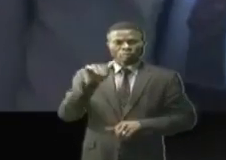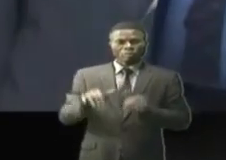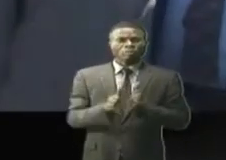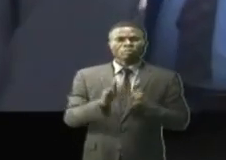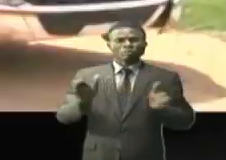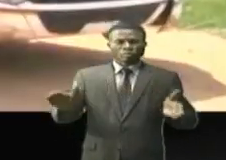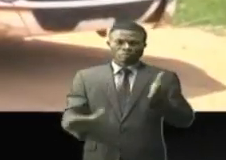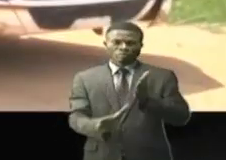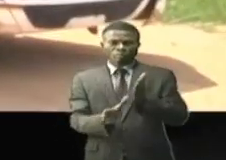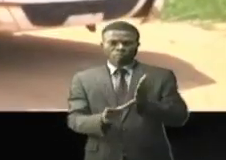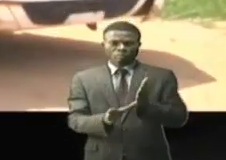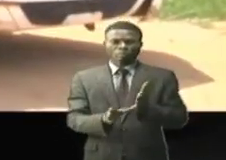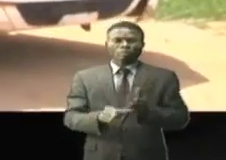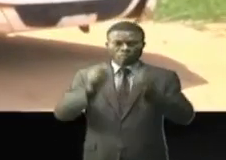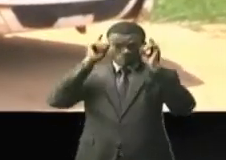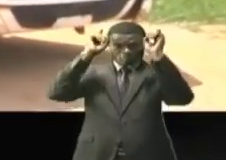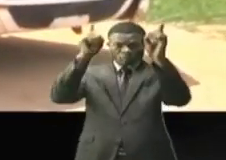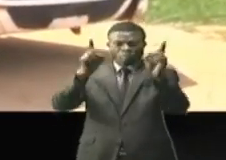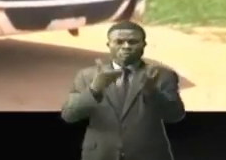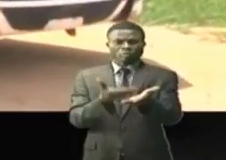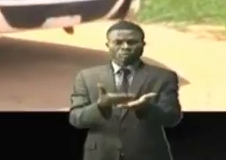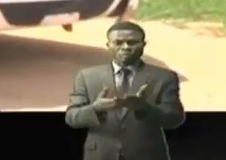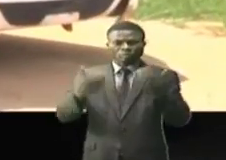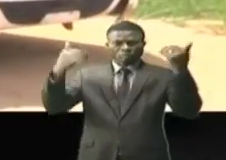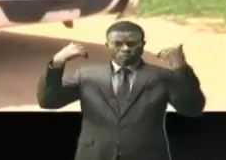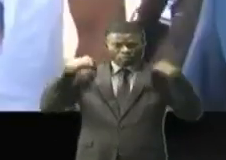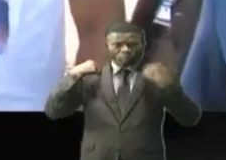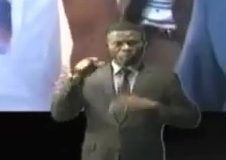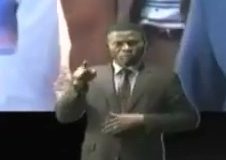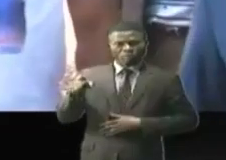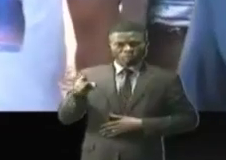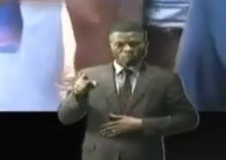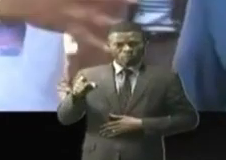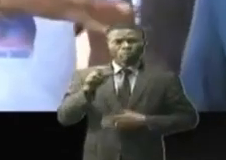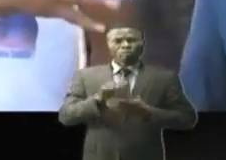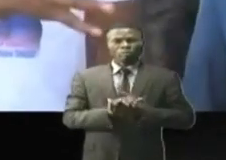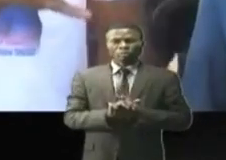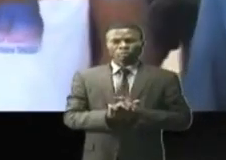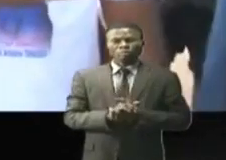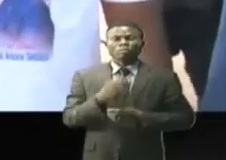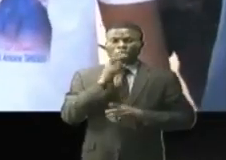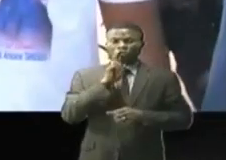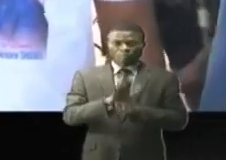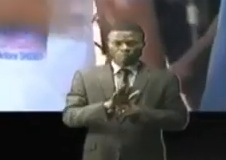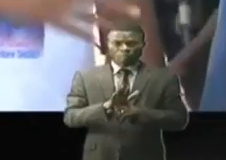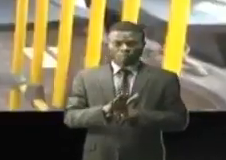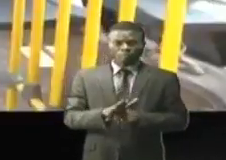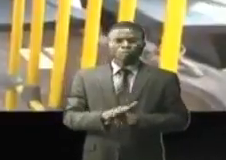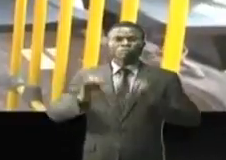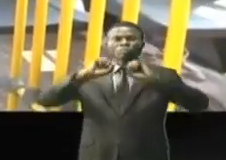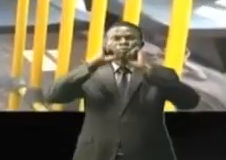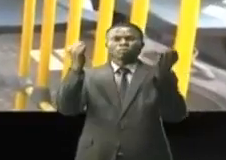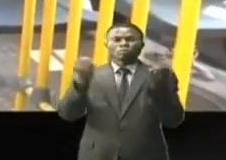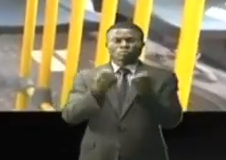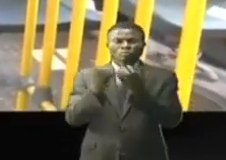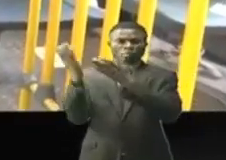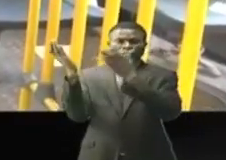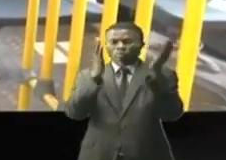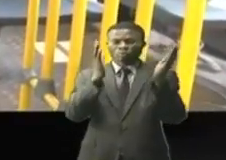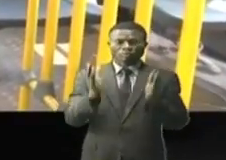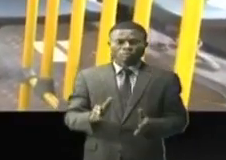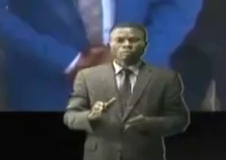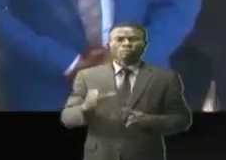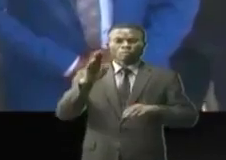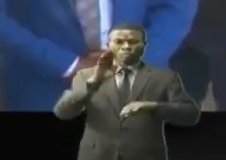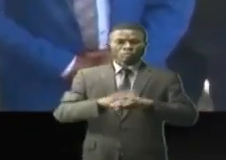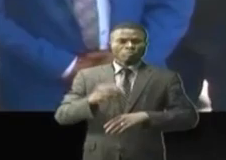de Transco, à l'issue de laquelle le chef Chipamba Ngamba Malu a affirmé que l'établissement public Transco sera créé à Kananga